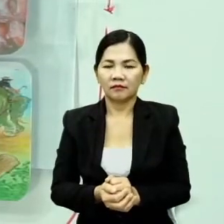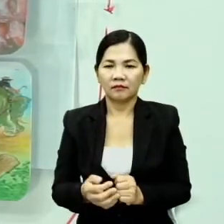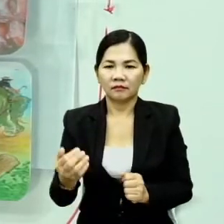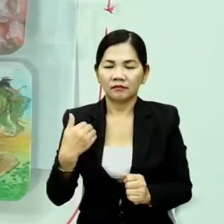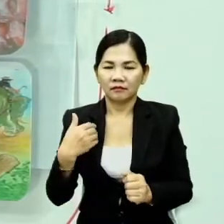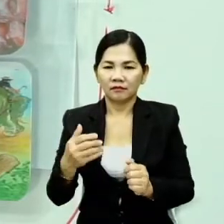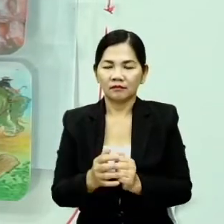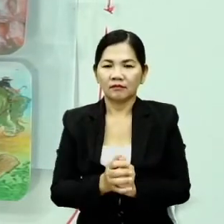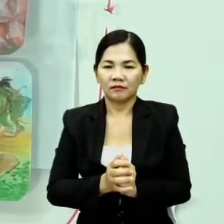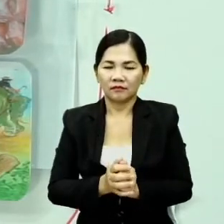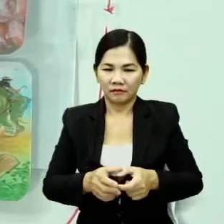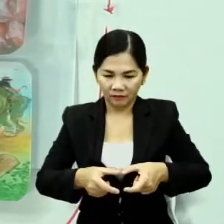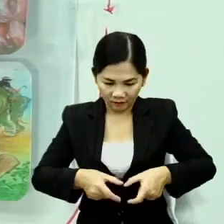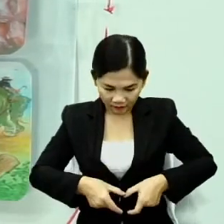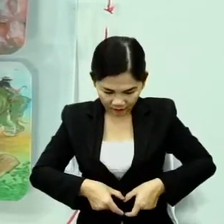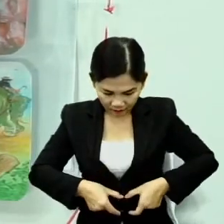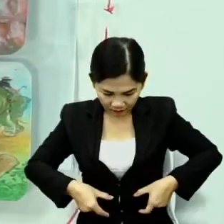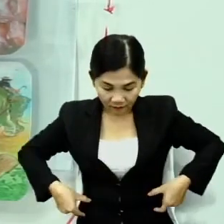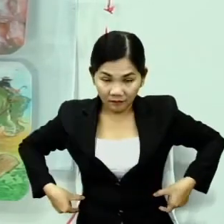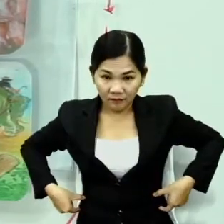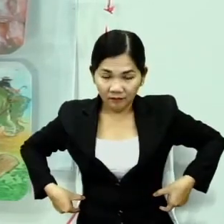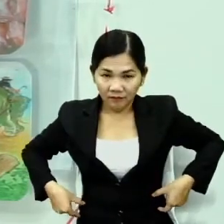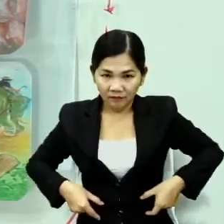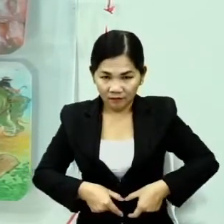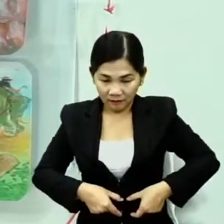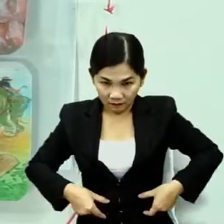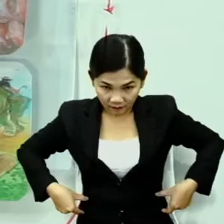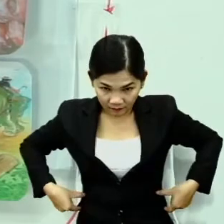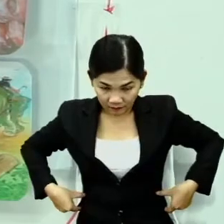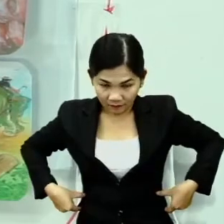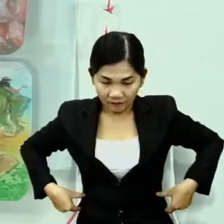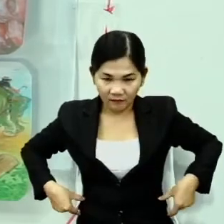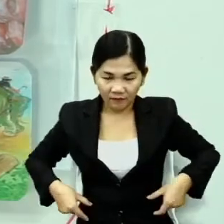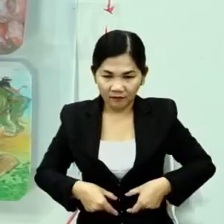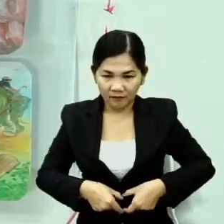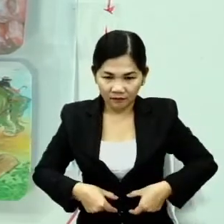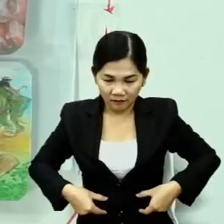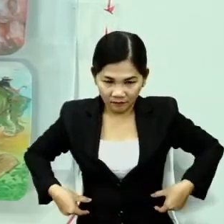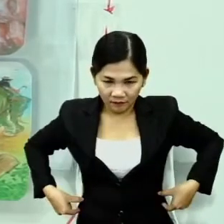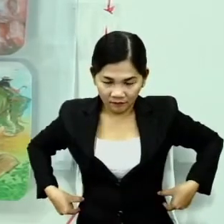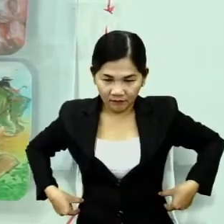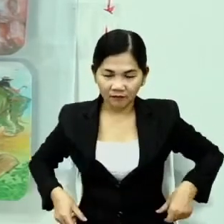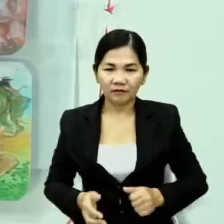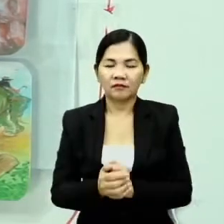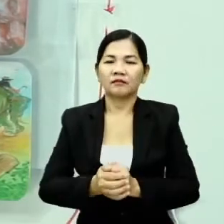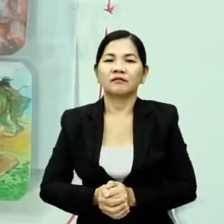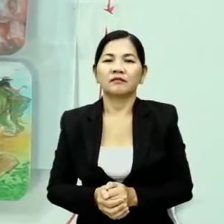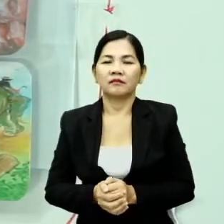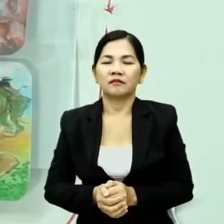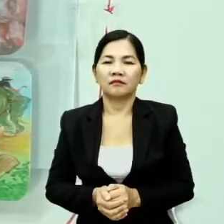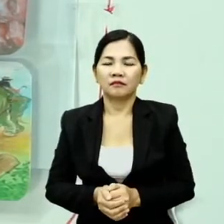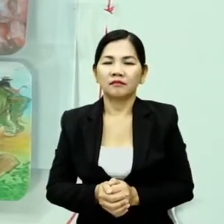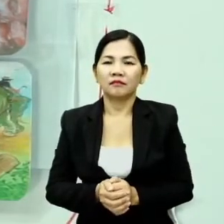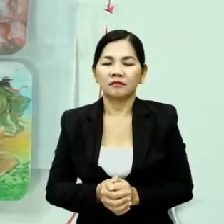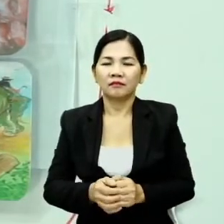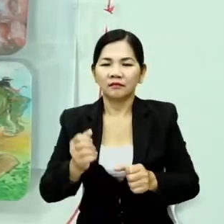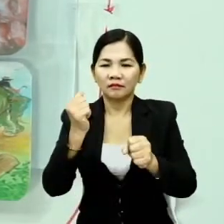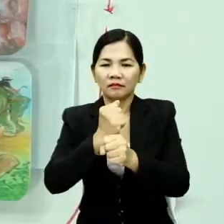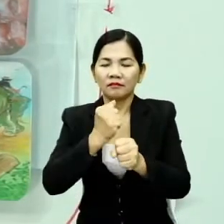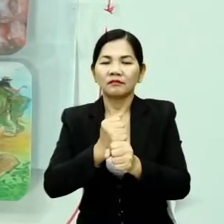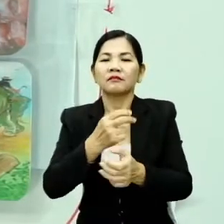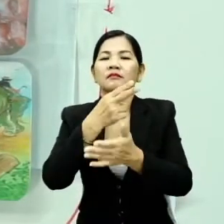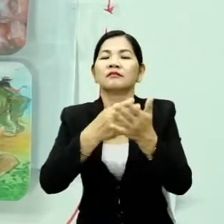chỉ rụt sai cổ vật nè con á chỉ rụt sai cổ vật nhưng chẳng con cực bằng tật mớ ta sai cổ vật nè cha cứ thưa ẩm pí ở vậy